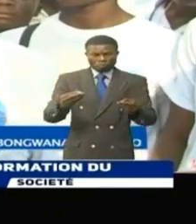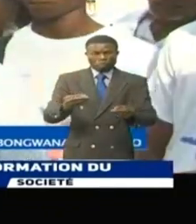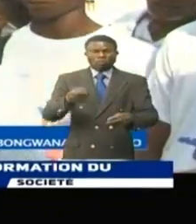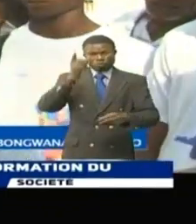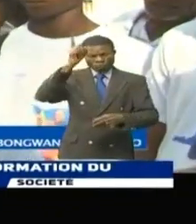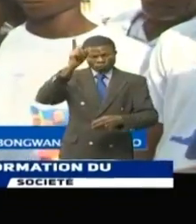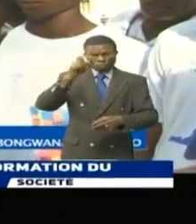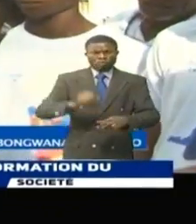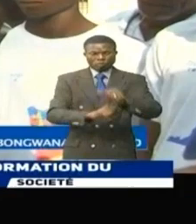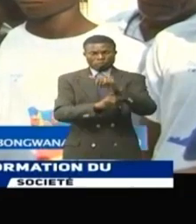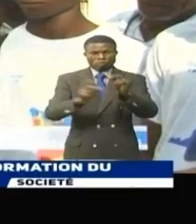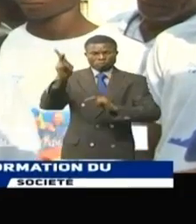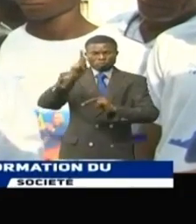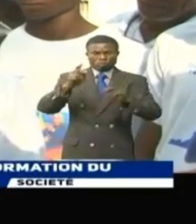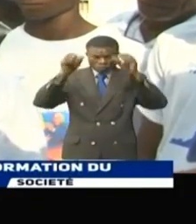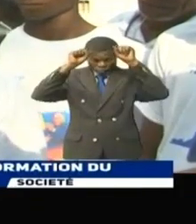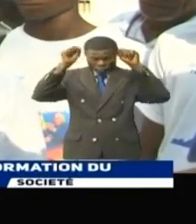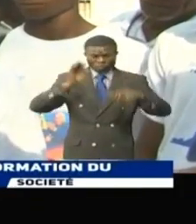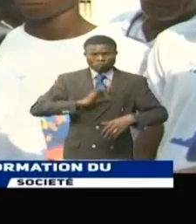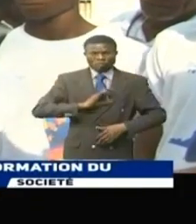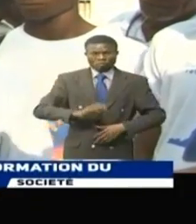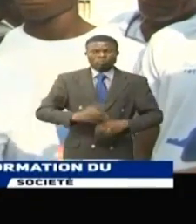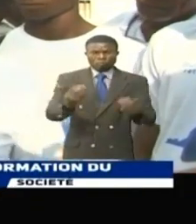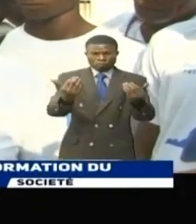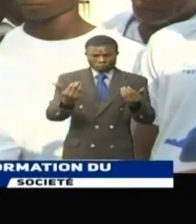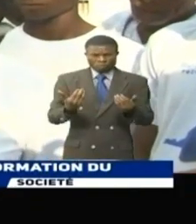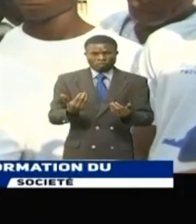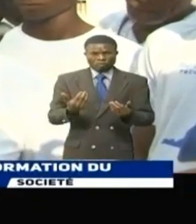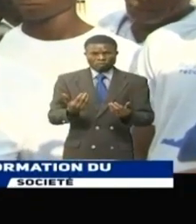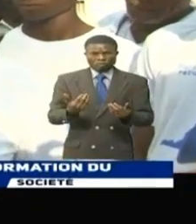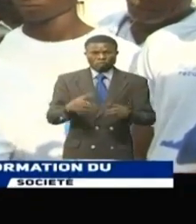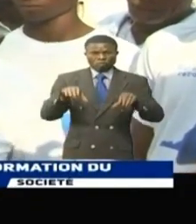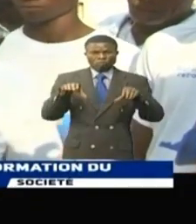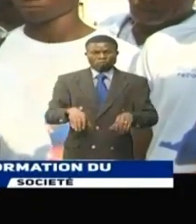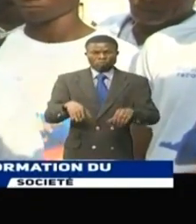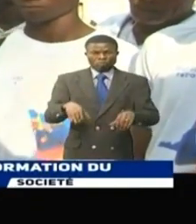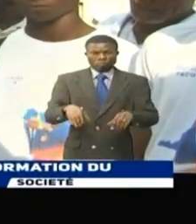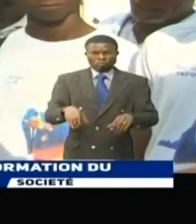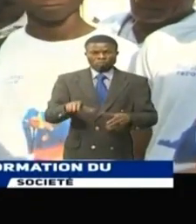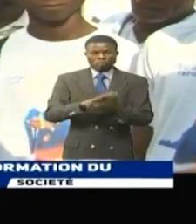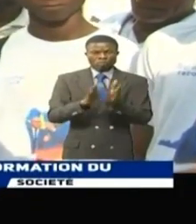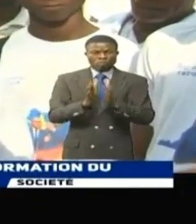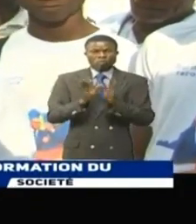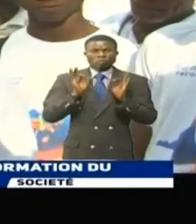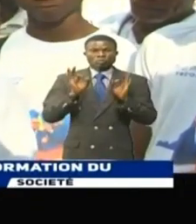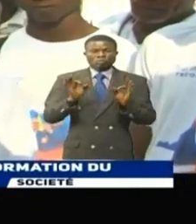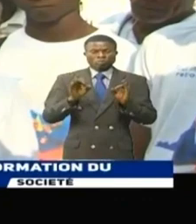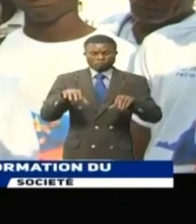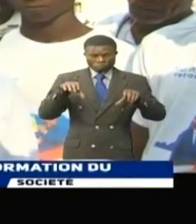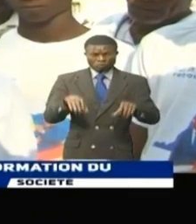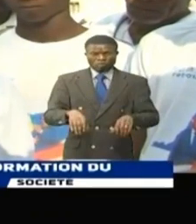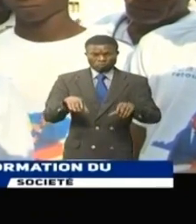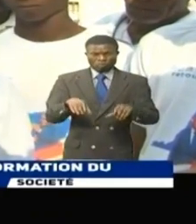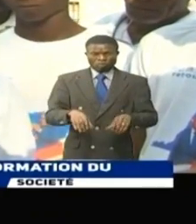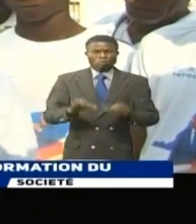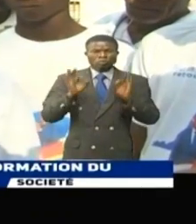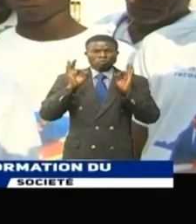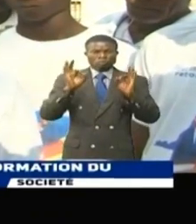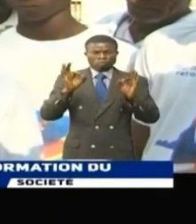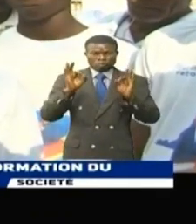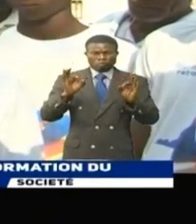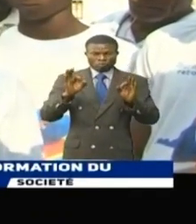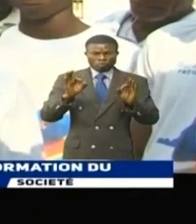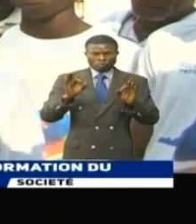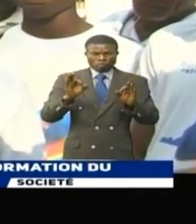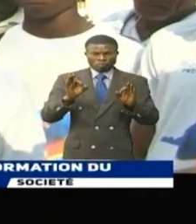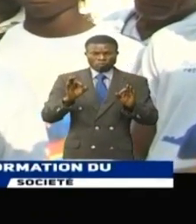d'abord. Le chef de l'État veut d'un Congo retrouvé, d'un Congo nouveau,